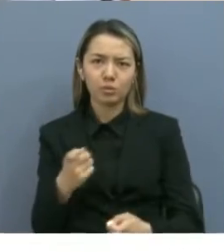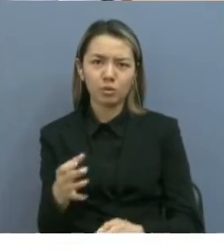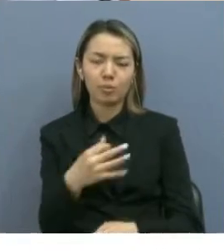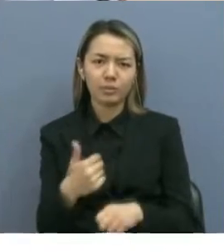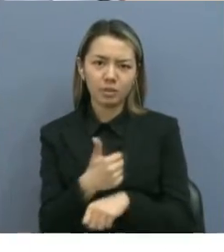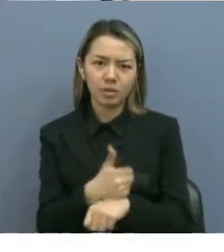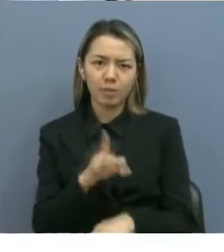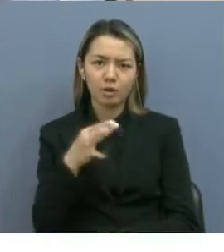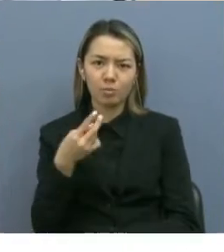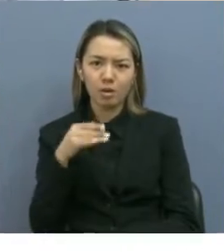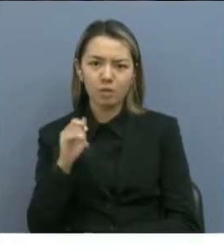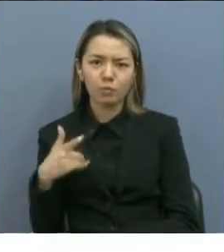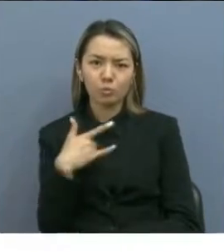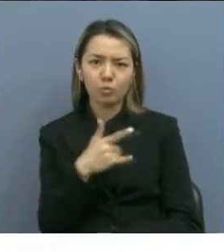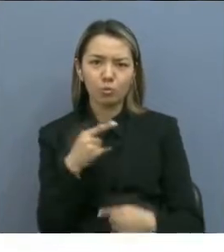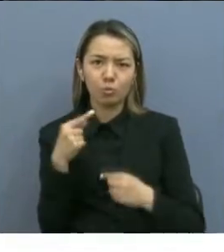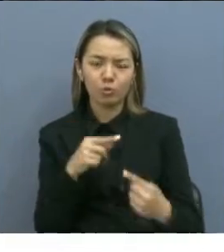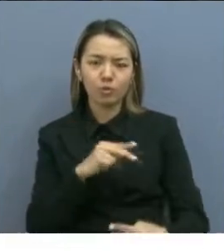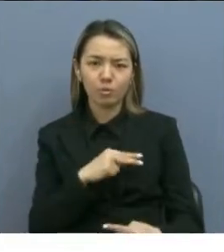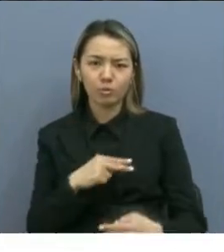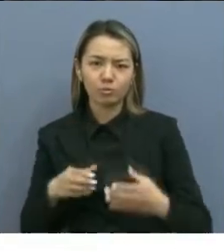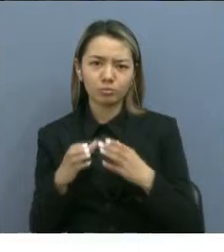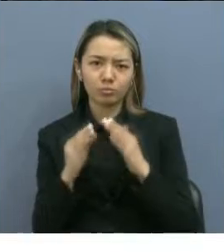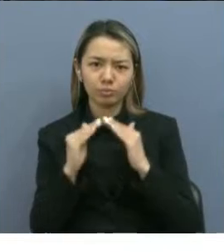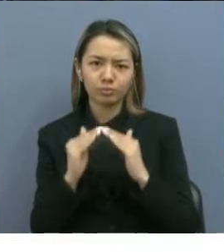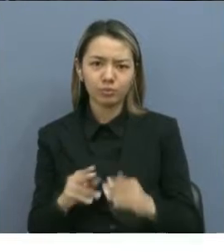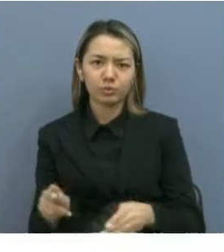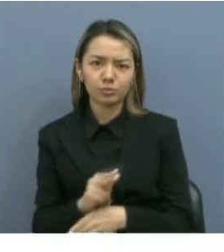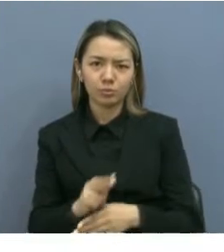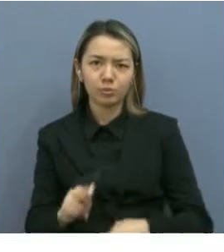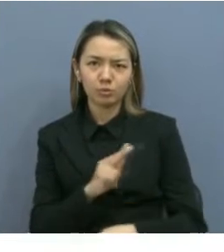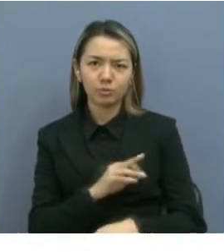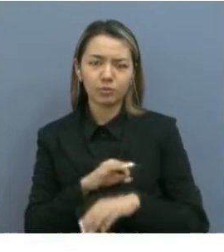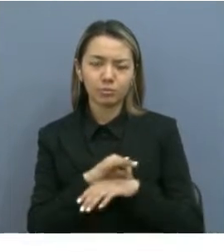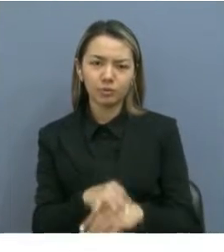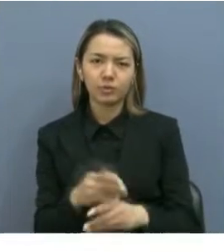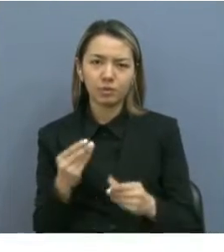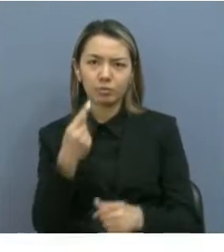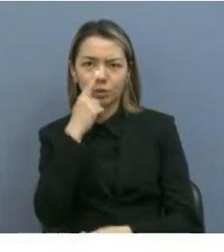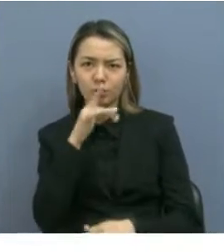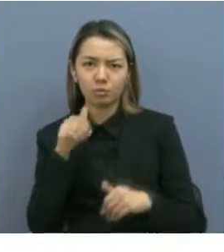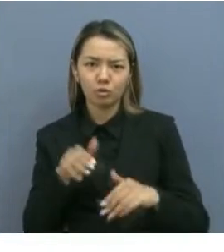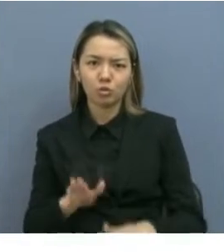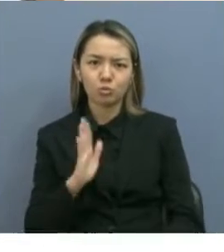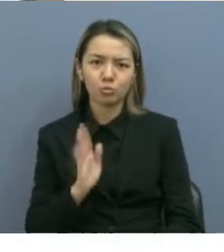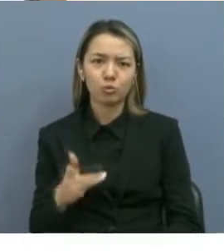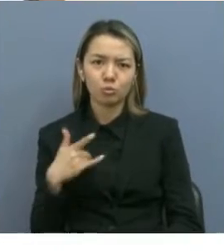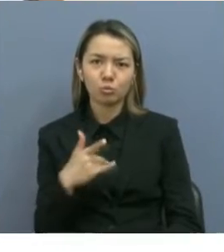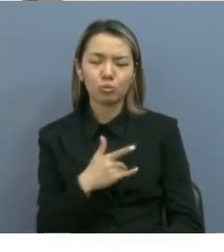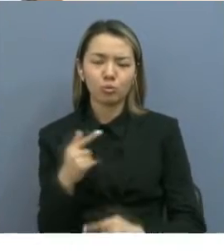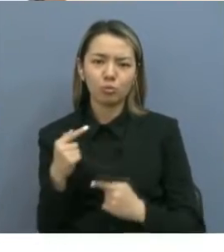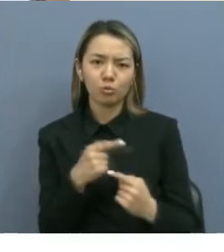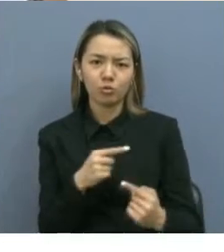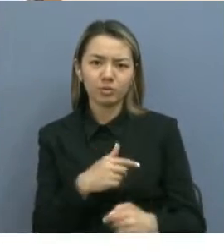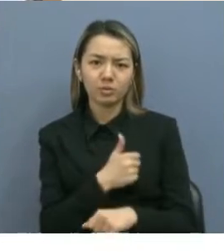Аймақ басшысы Ермек Маржықпаев туберкулезге қарсы күрес диспансерінің ғимаратына жөндеу жұмыстарын жүргізуге қаражат жуық арада бөлінетінін айтты. Туберкулезге қарсы